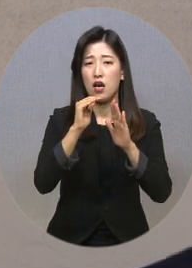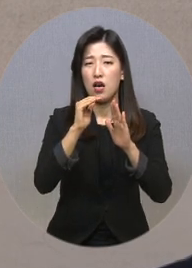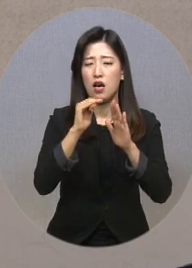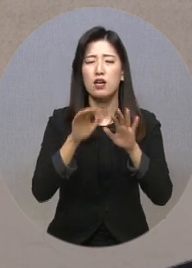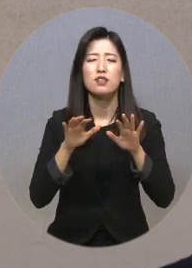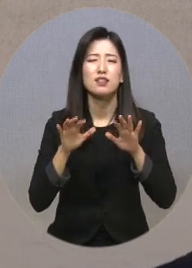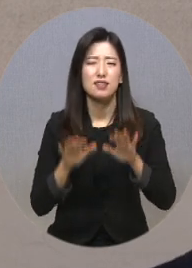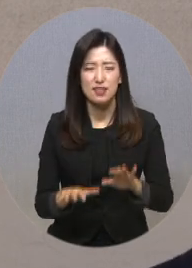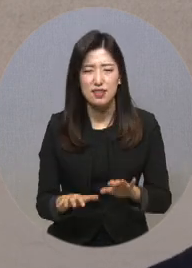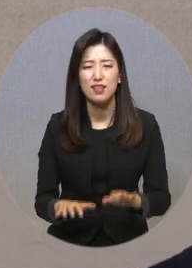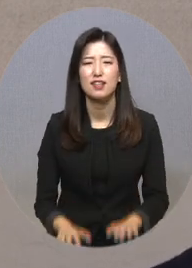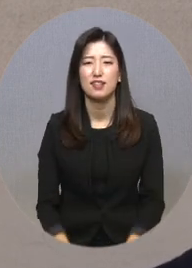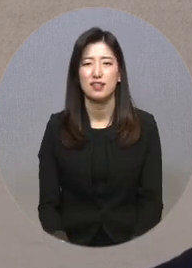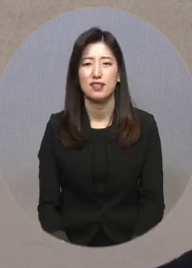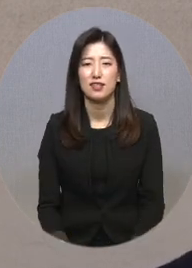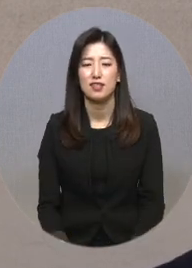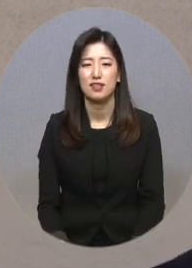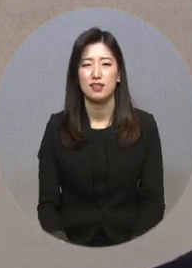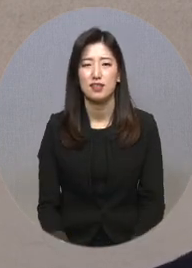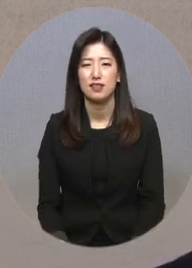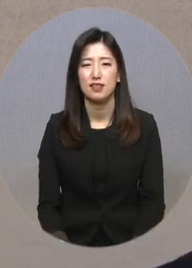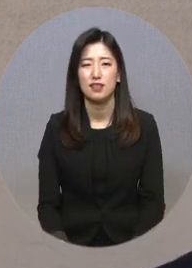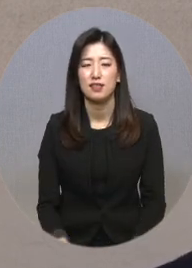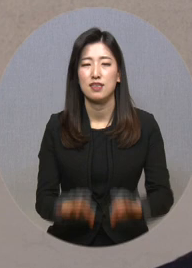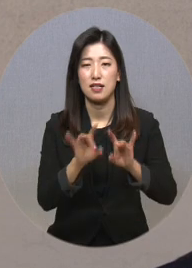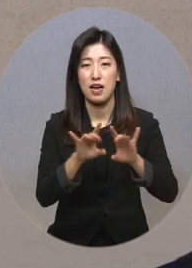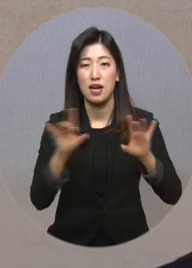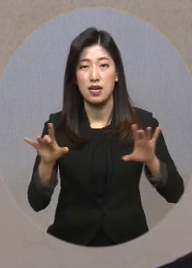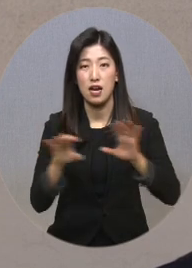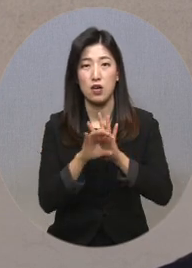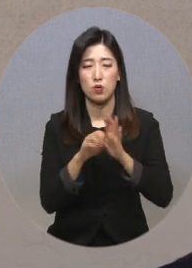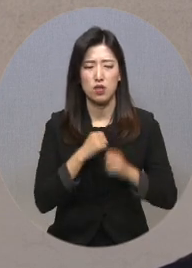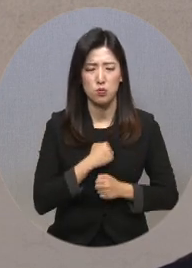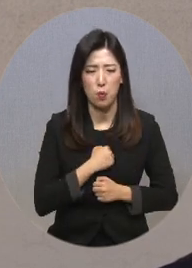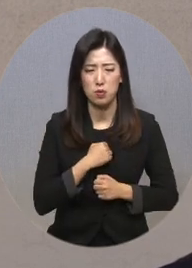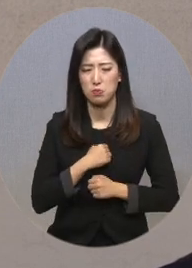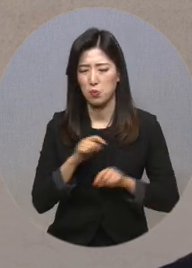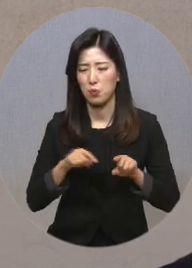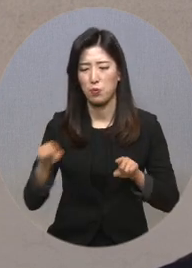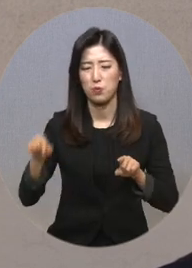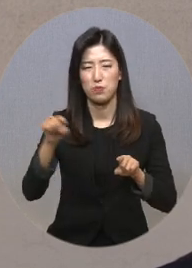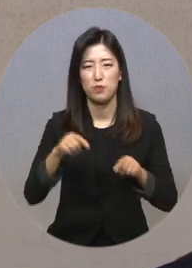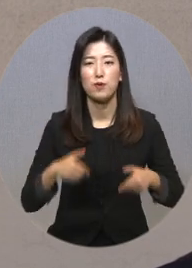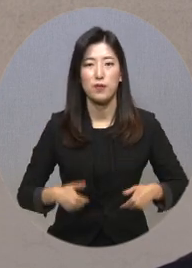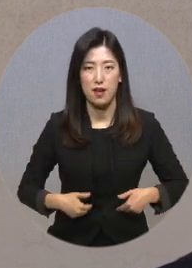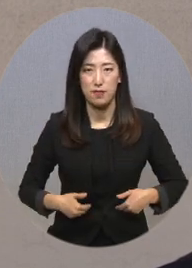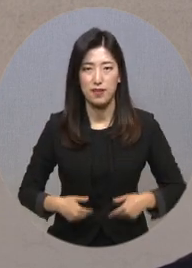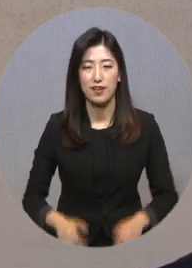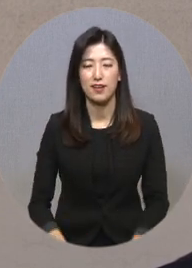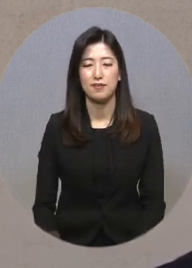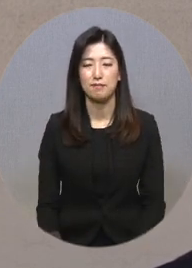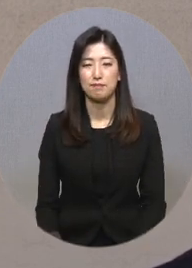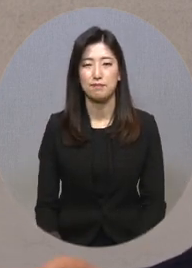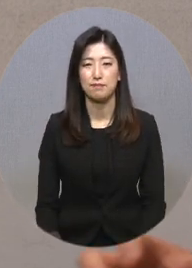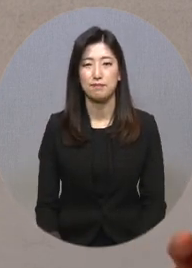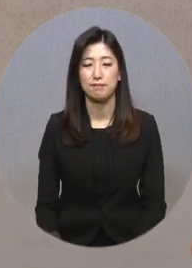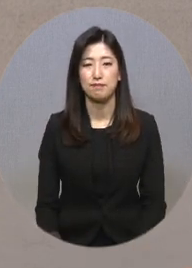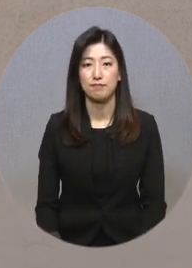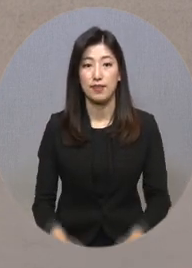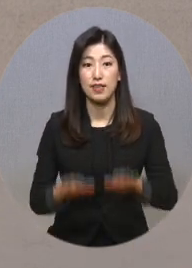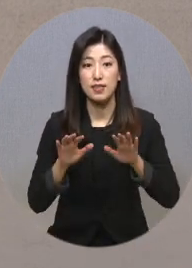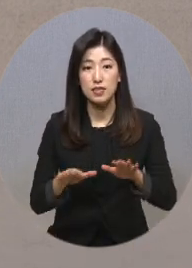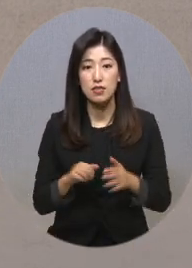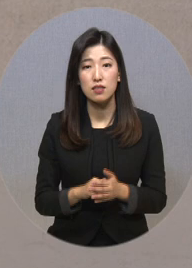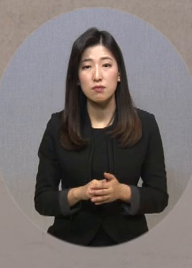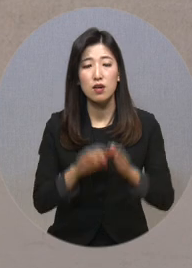이제는 각자 도생으로 살아가야 할 상황까지 온 것 같습니다. 현 상황에서 각자